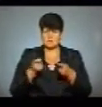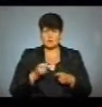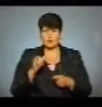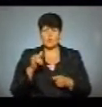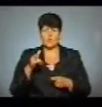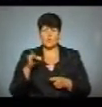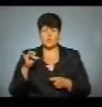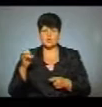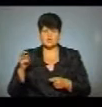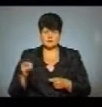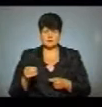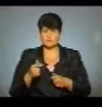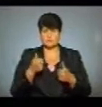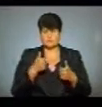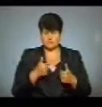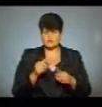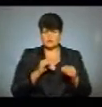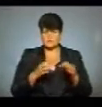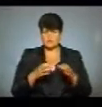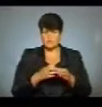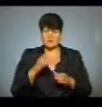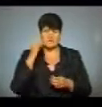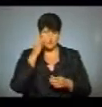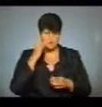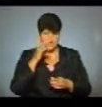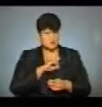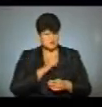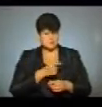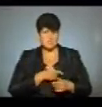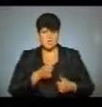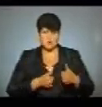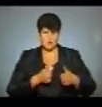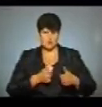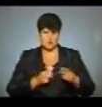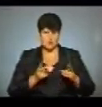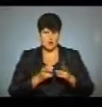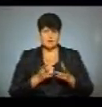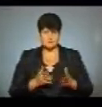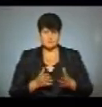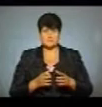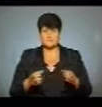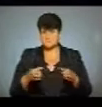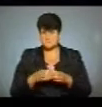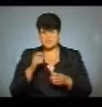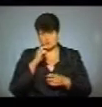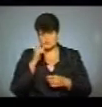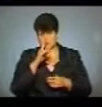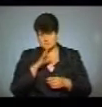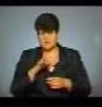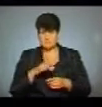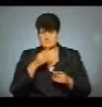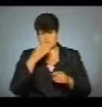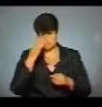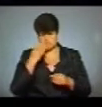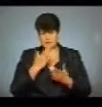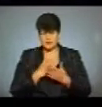угорці, гарний склад команди є в румунів. Сильні конкуренти, вони такі. Ну і тут збірної України, Закарпаття є, хороші